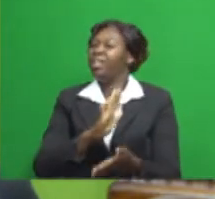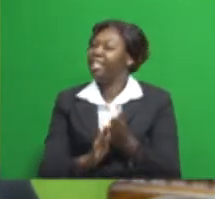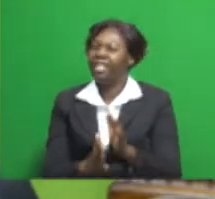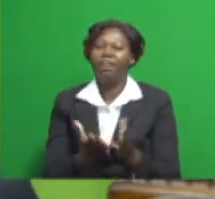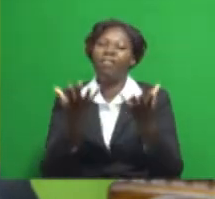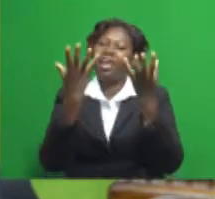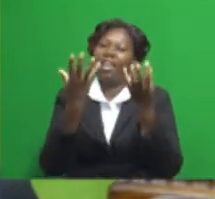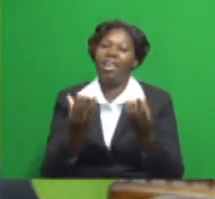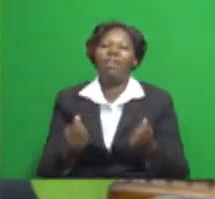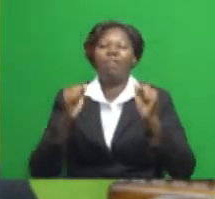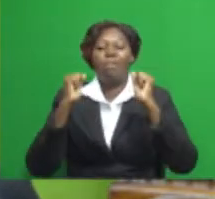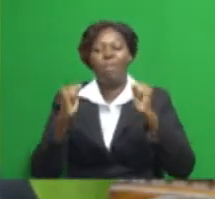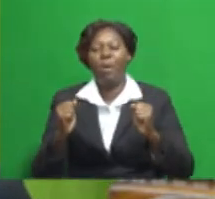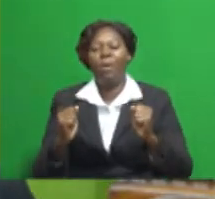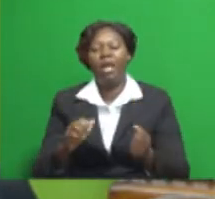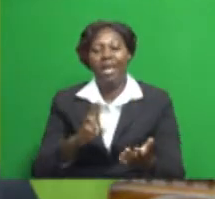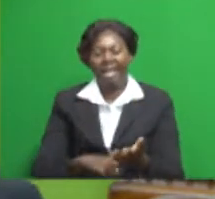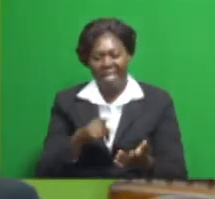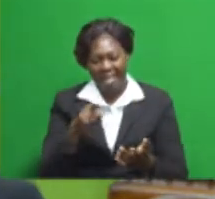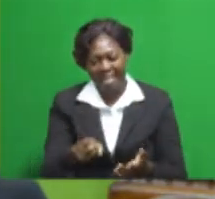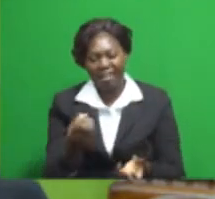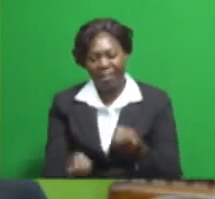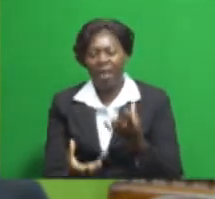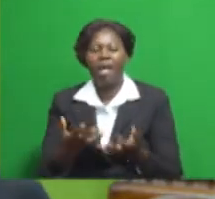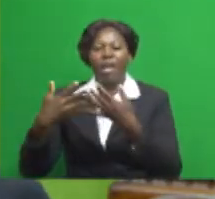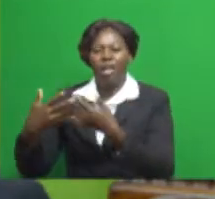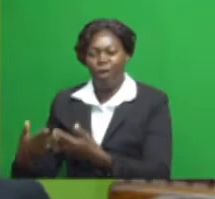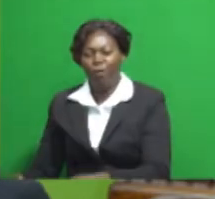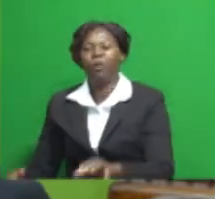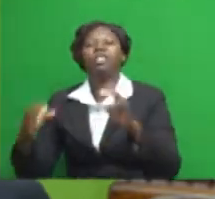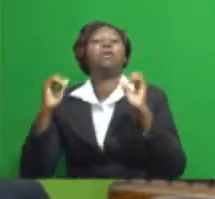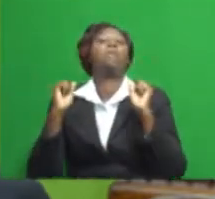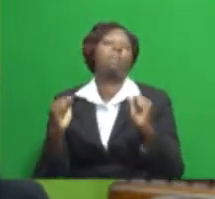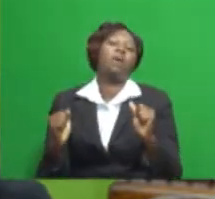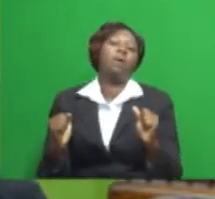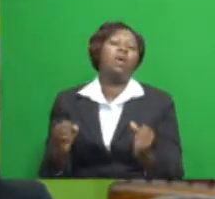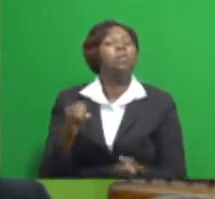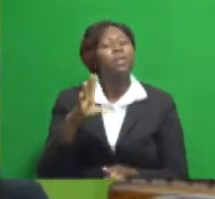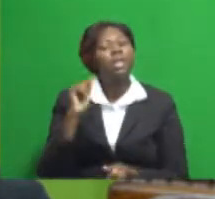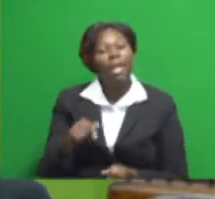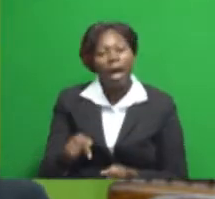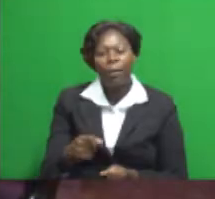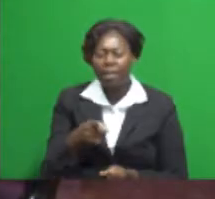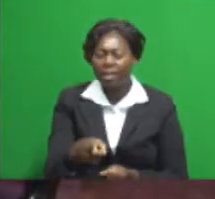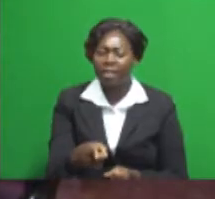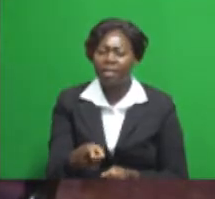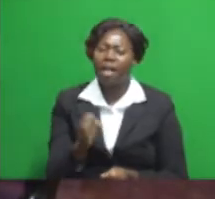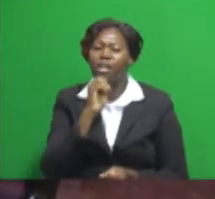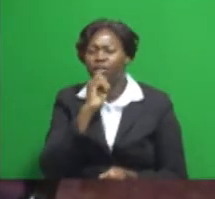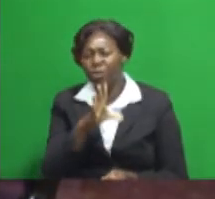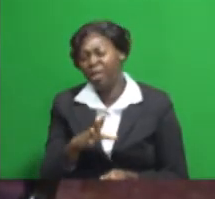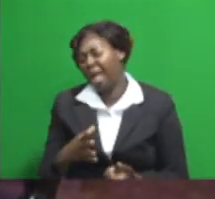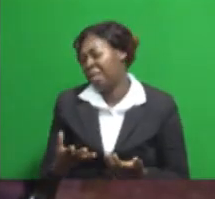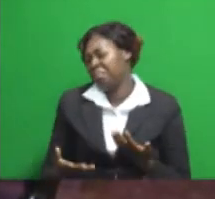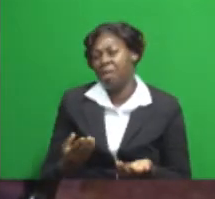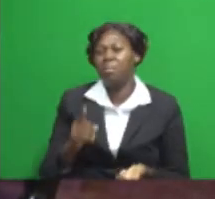kwaMwari ha saka mucho muri kuonere kuti vatereri nyaya inongoita nge Bible pastor ndopa